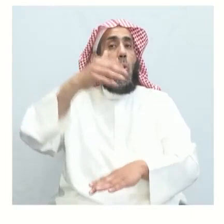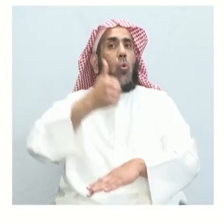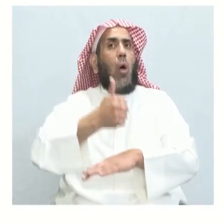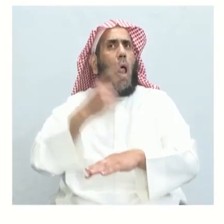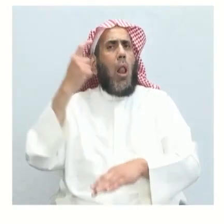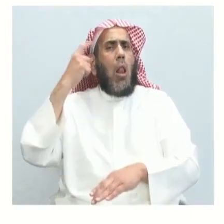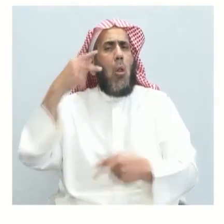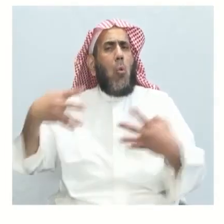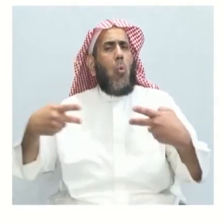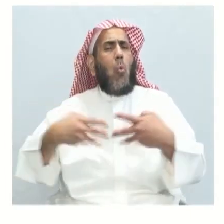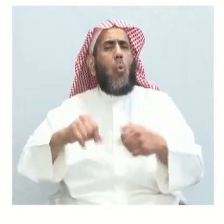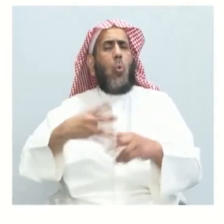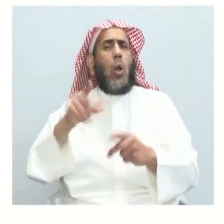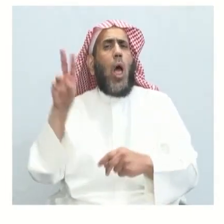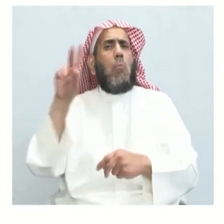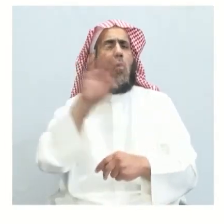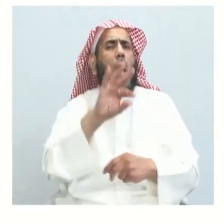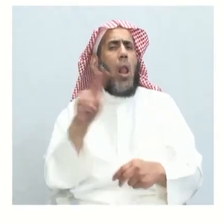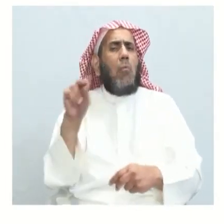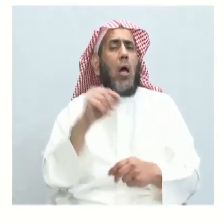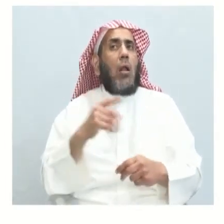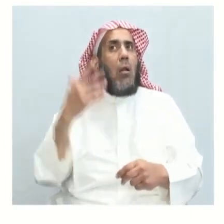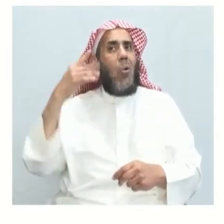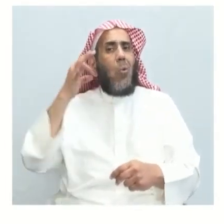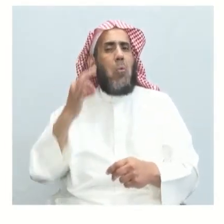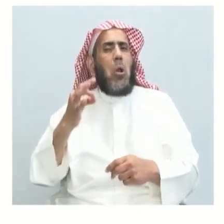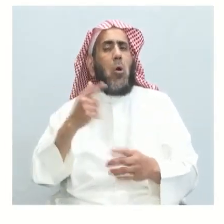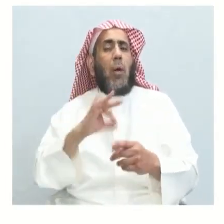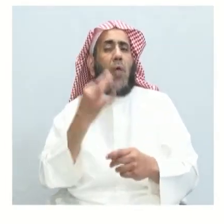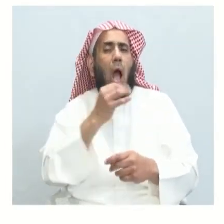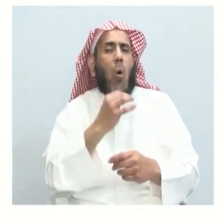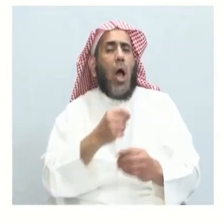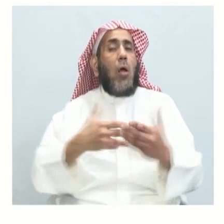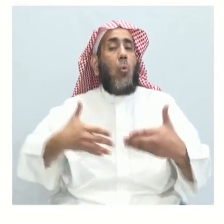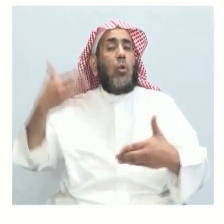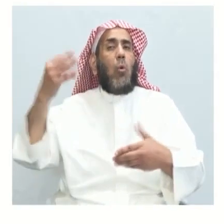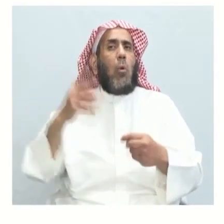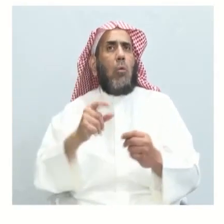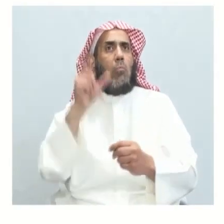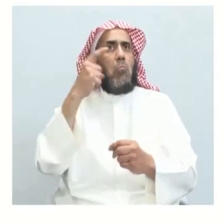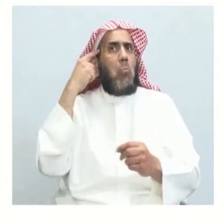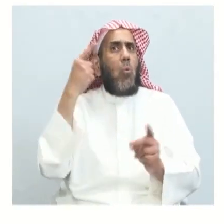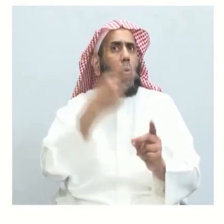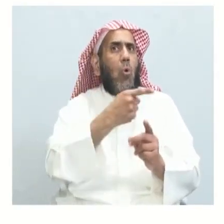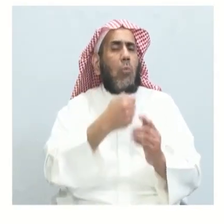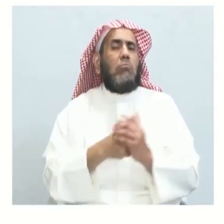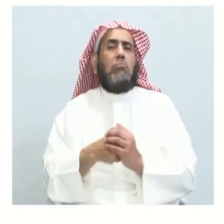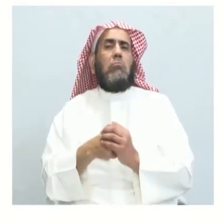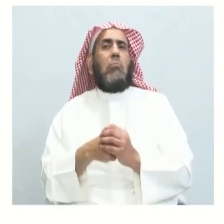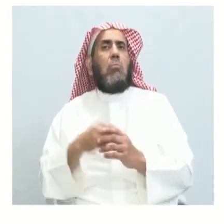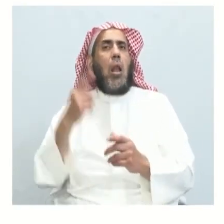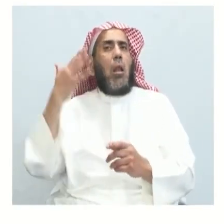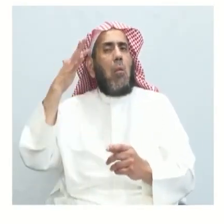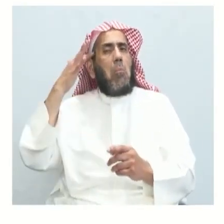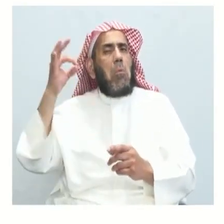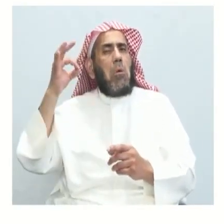الذين تشيع الامثال والحكم في اقوالهم وخطبهم بعض الذين عرفوا الحكمه